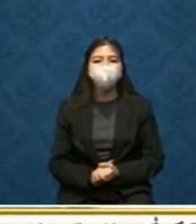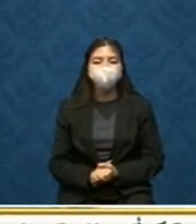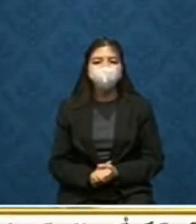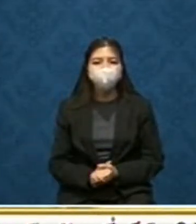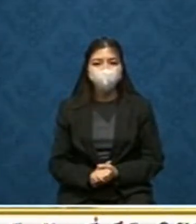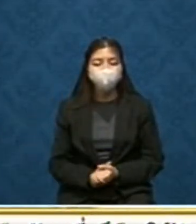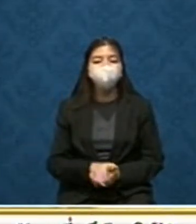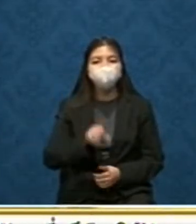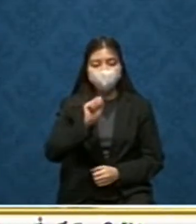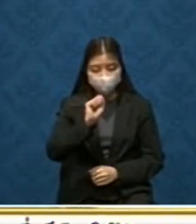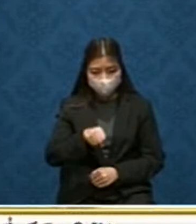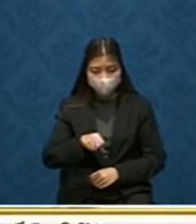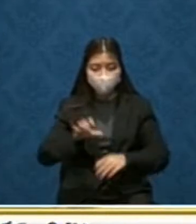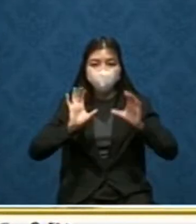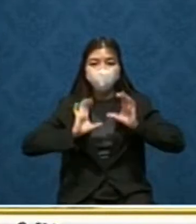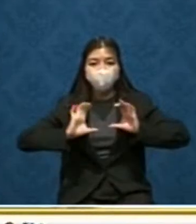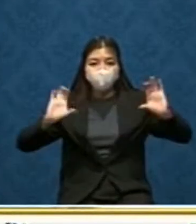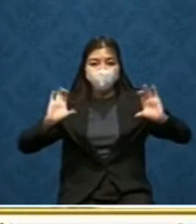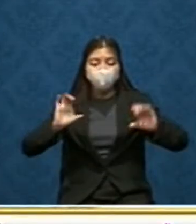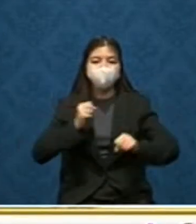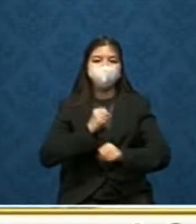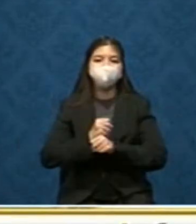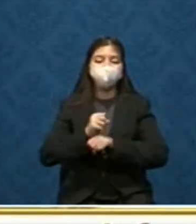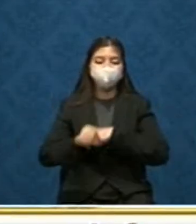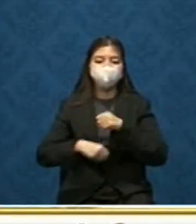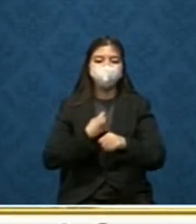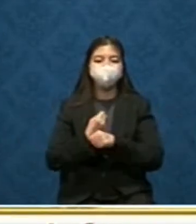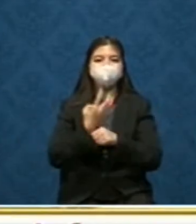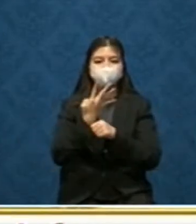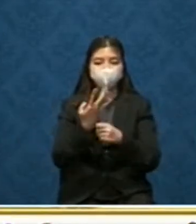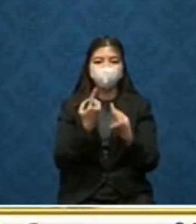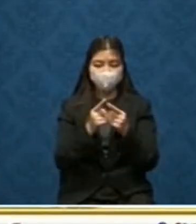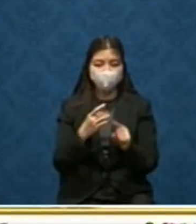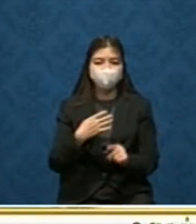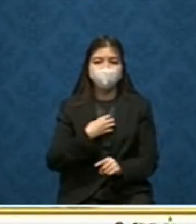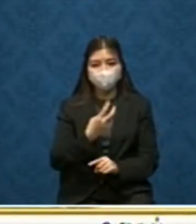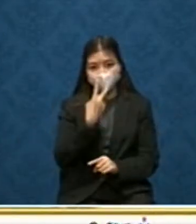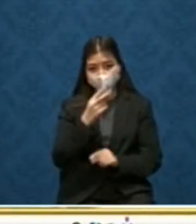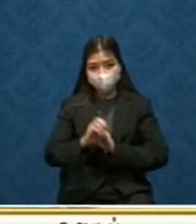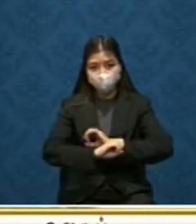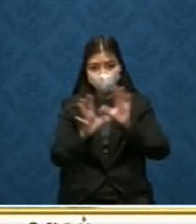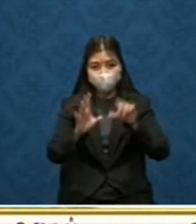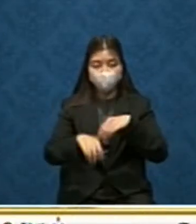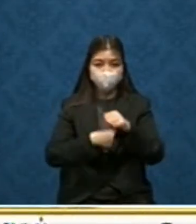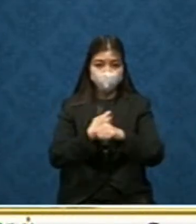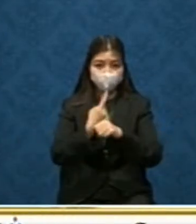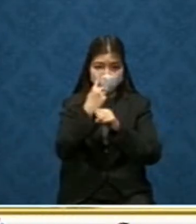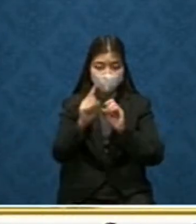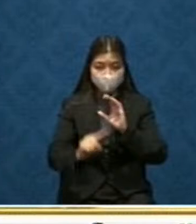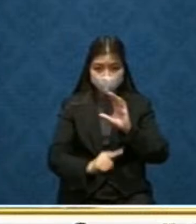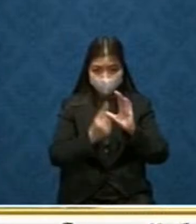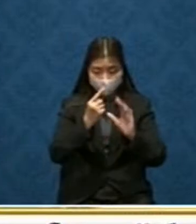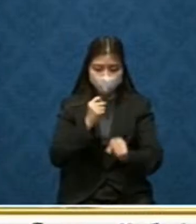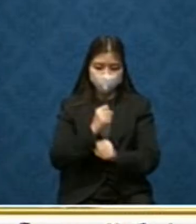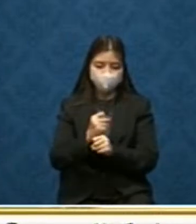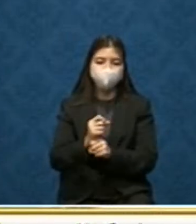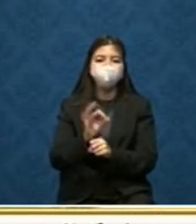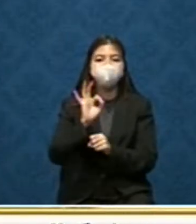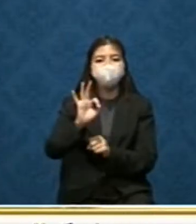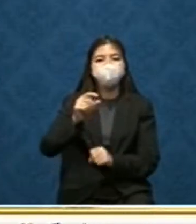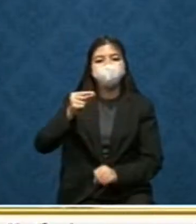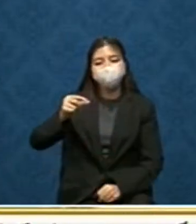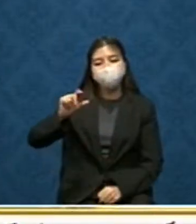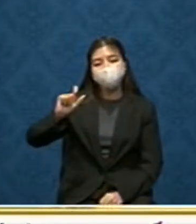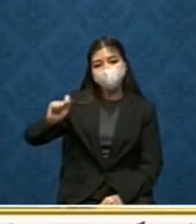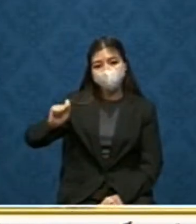ท่านเป็นรัฐบาลมา 4 ปี เราอยเหนท่านเซ็ตั้แตปีแรกถ้าเซ็นปีแรก FTA ครบปแก